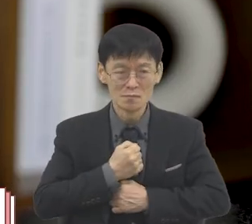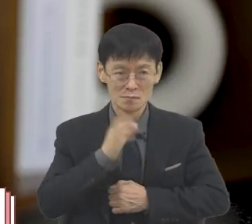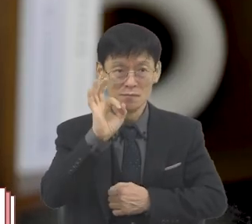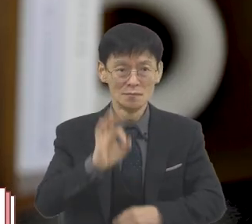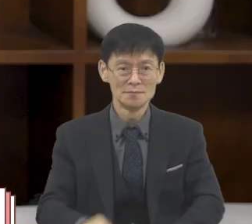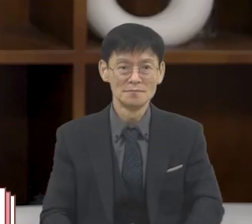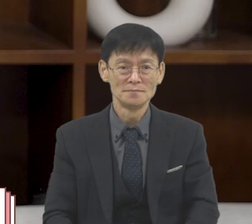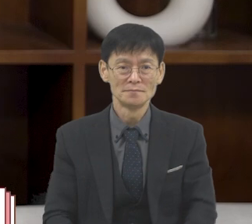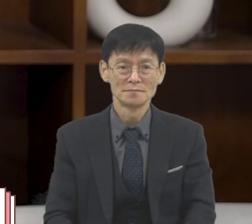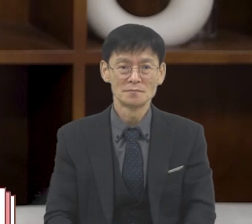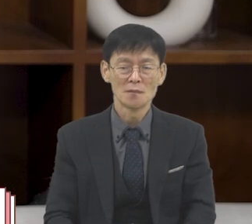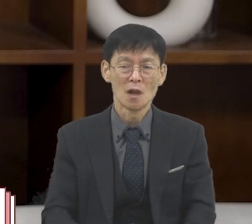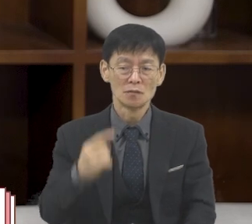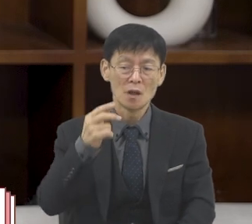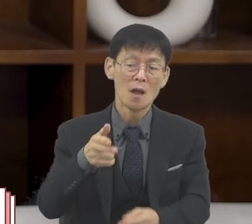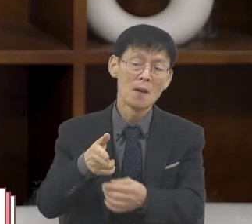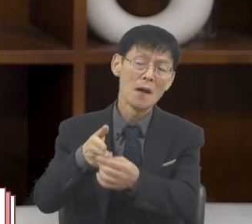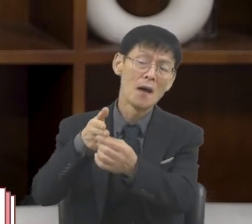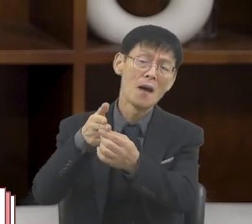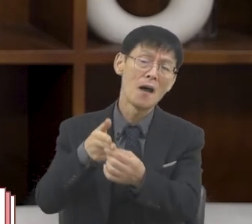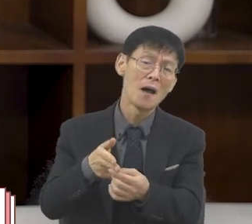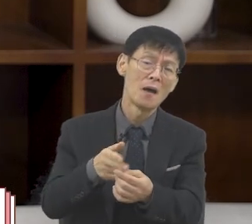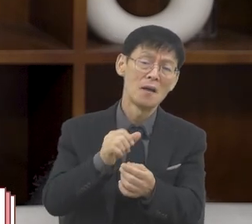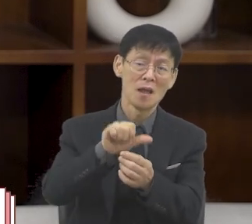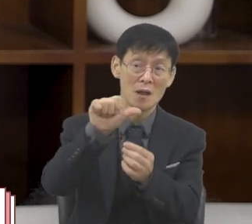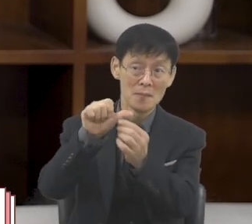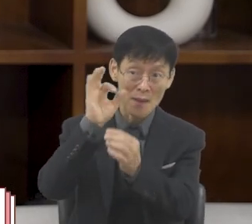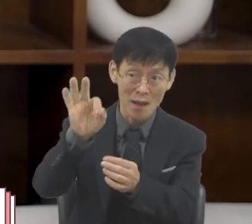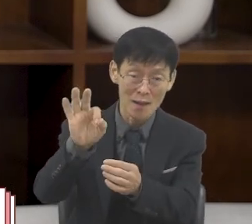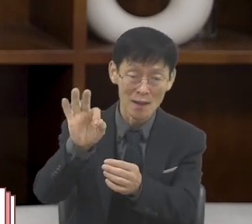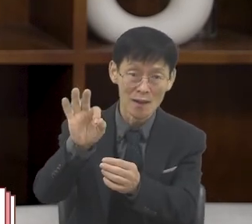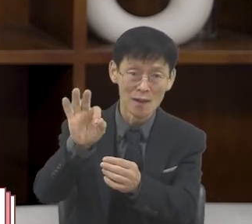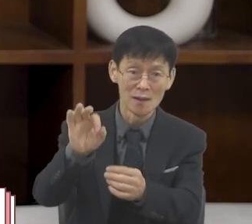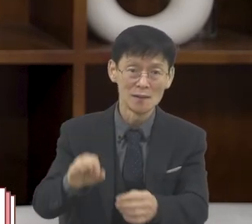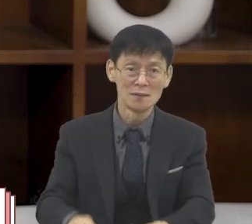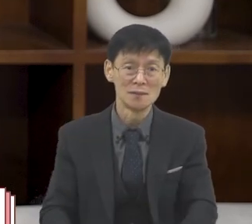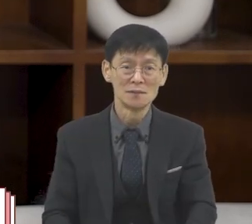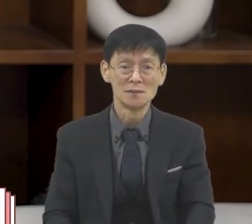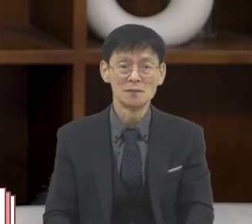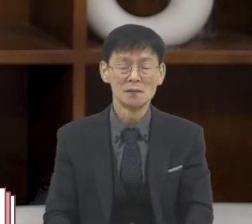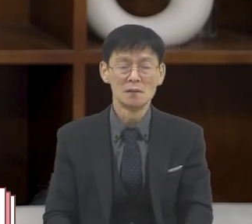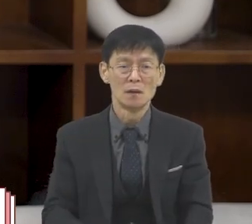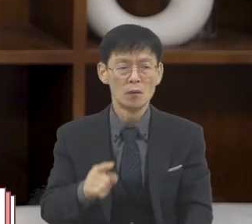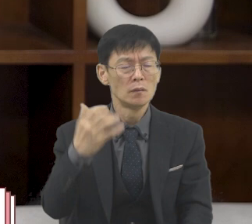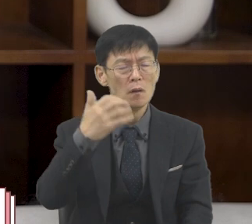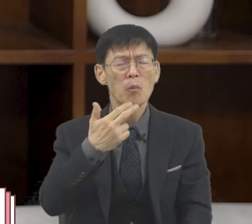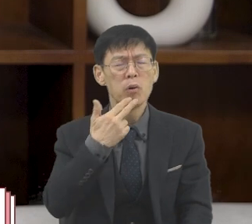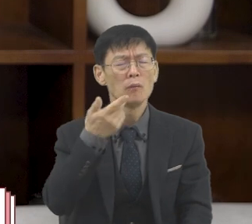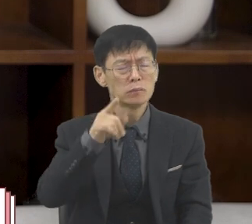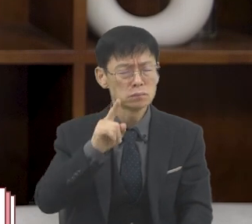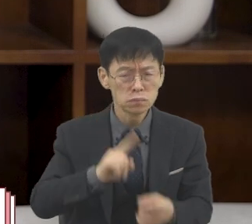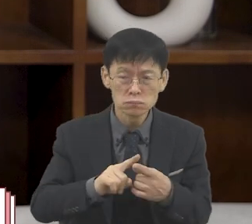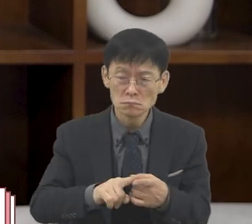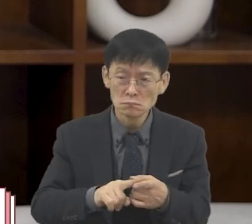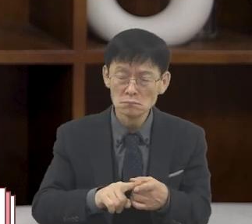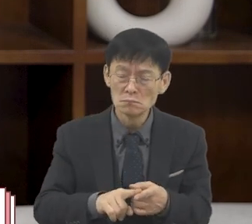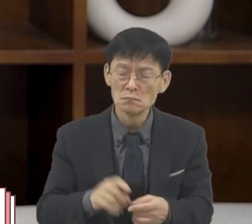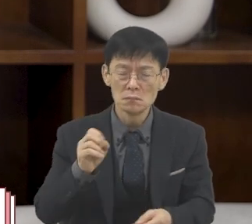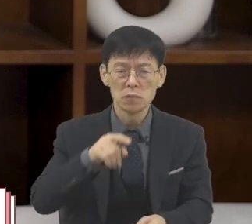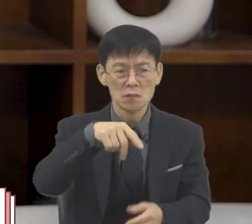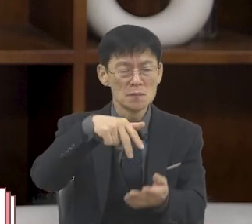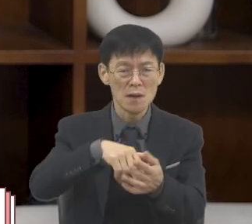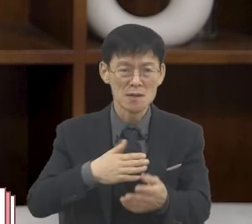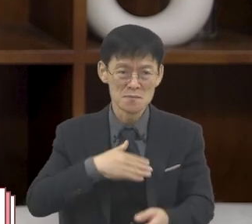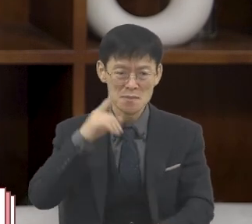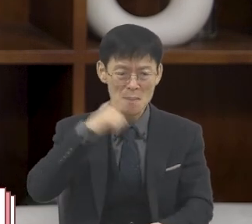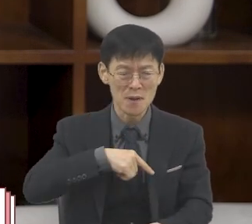마세요. 자, 이렇게 눈으로 느끼는 성희롱의 5가지 사례를 봤는데요. 성희롱할 생각이 없더라도